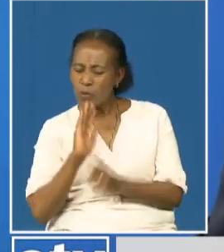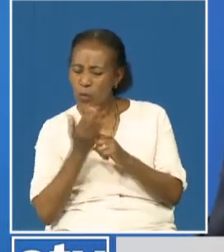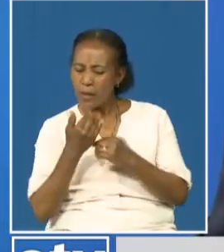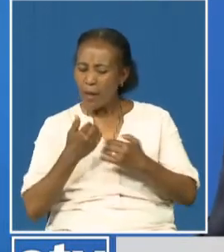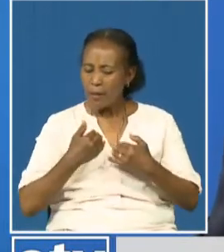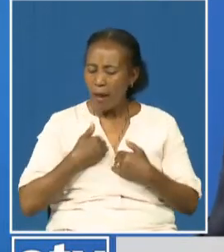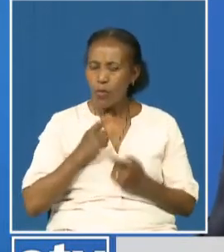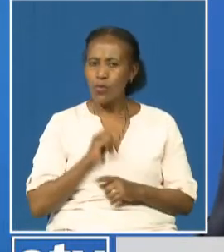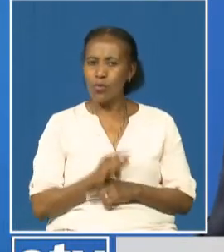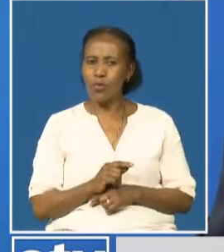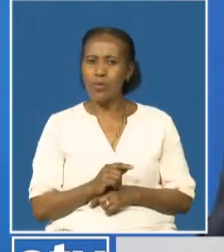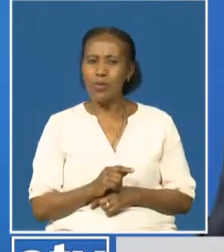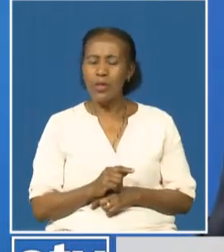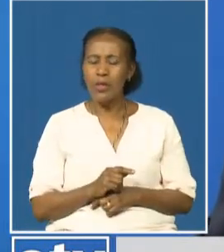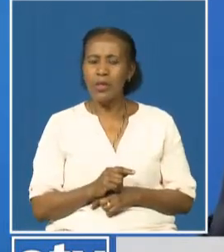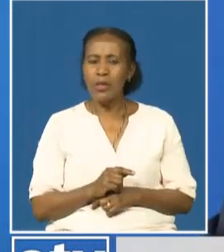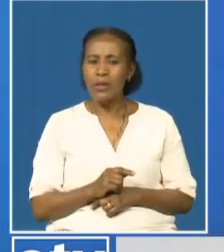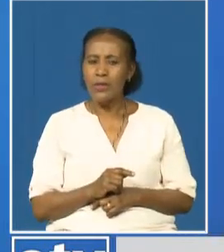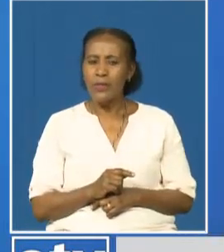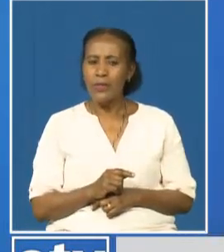ላይ እንደነበሩ